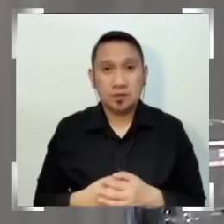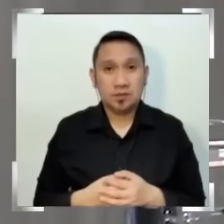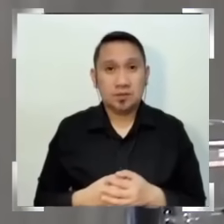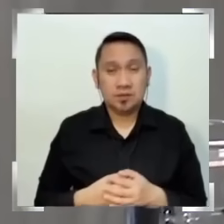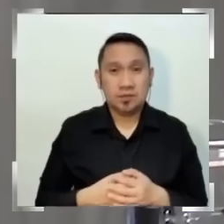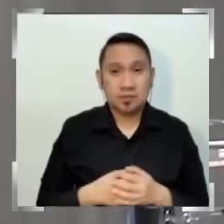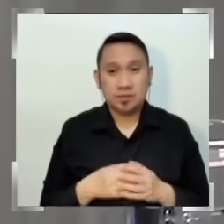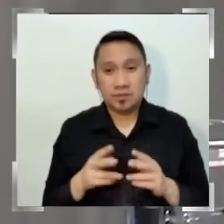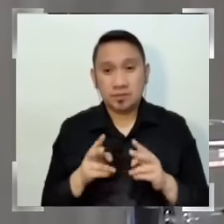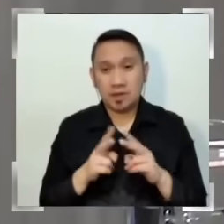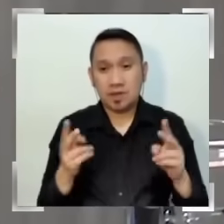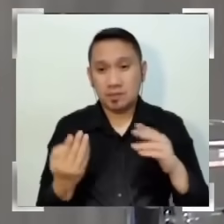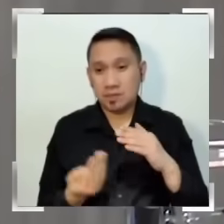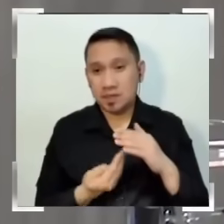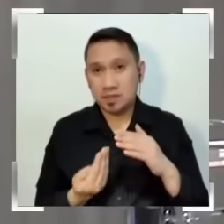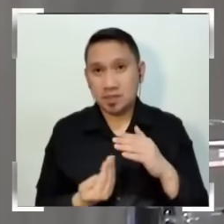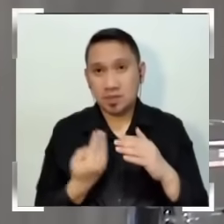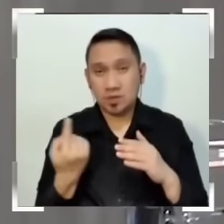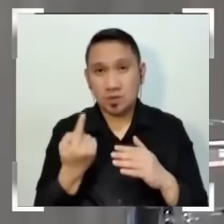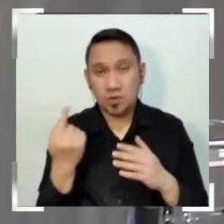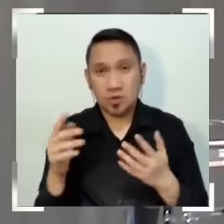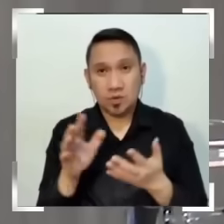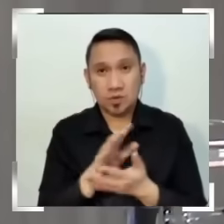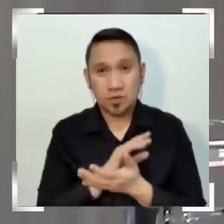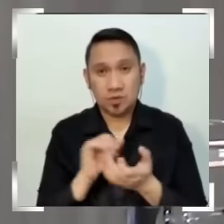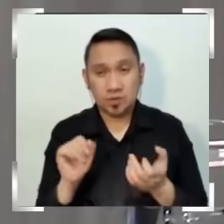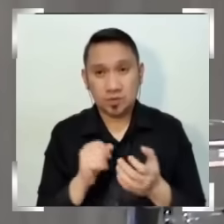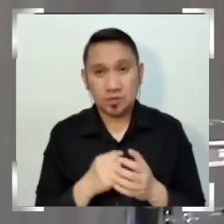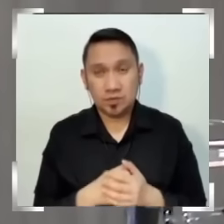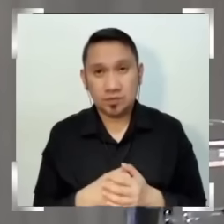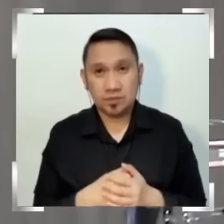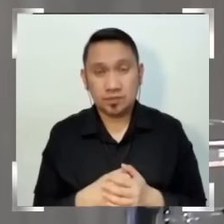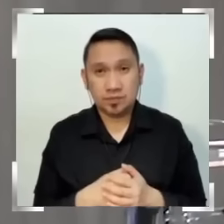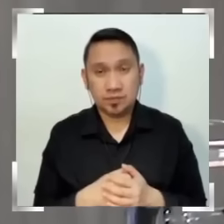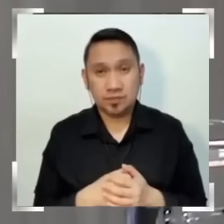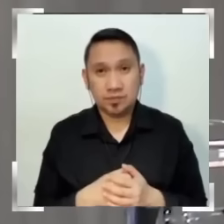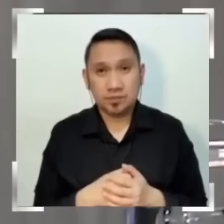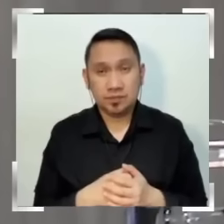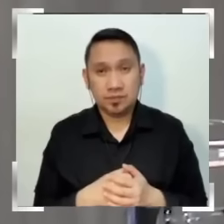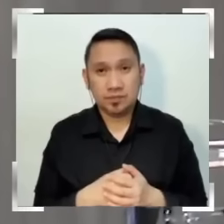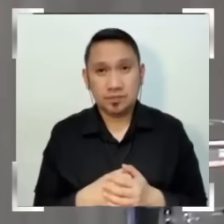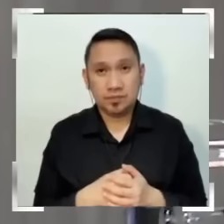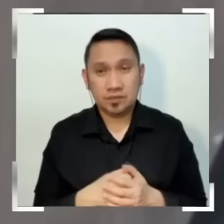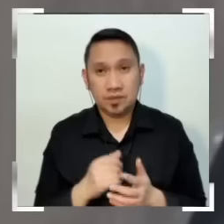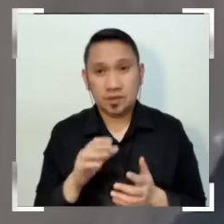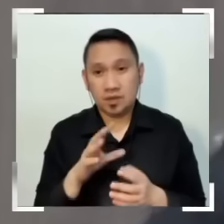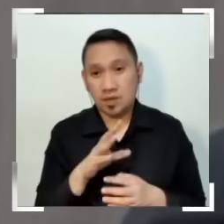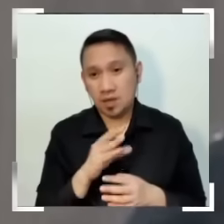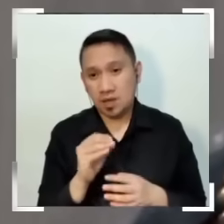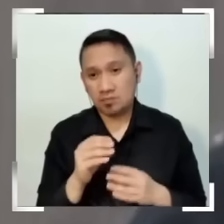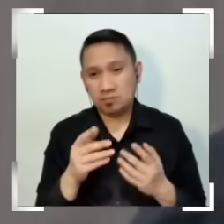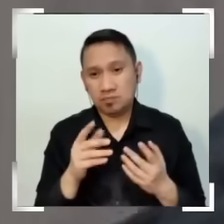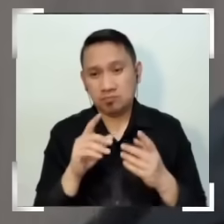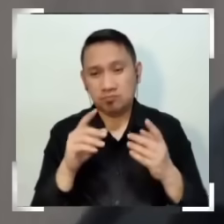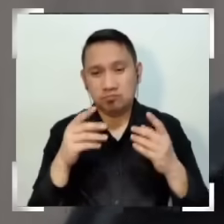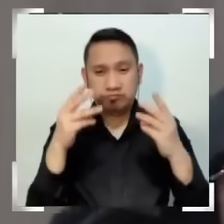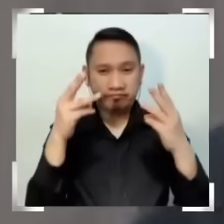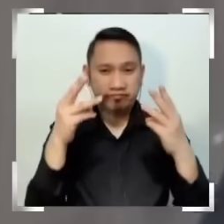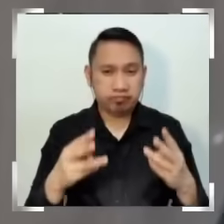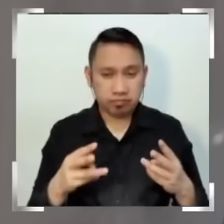Kasi ang totoo, dine-face lang eh. Yung binaboy lang yung website. I immediately met